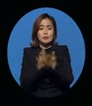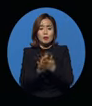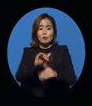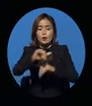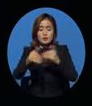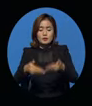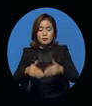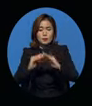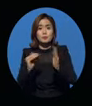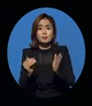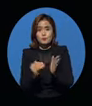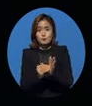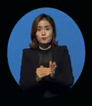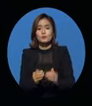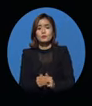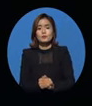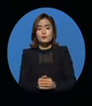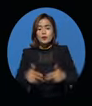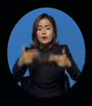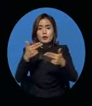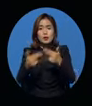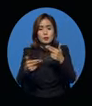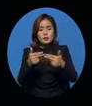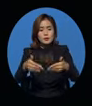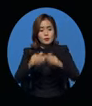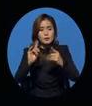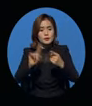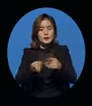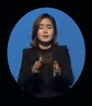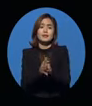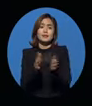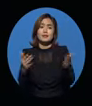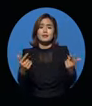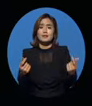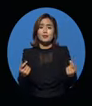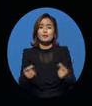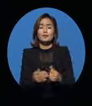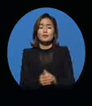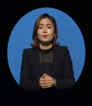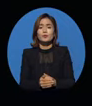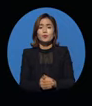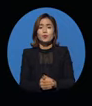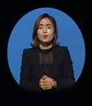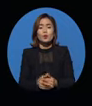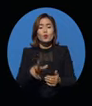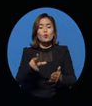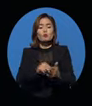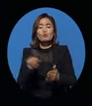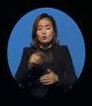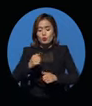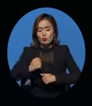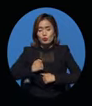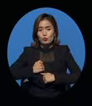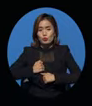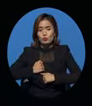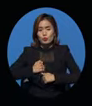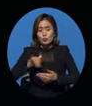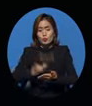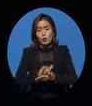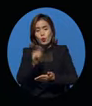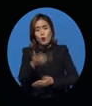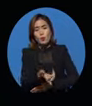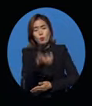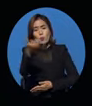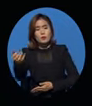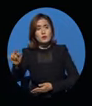했습니다 전 에게 인제 협의체 만들어진 것은 시작이라고 생각합니다 4 문제는 궁금 y 전이라는 것이 어언